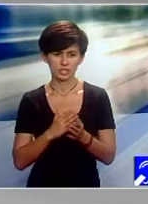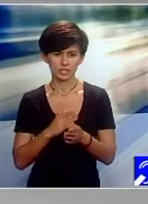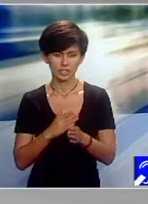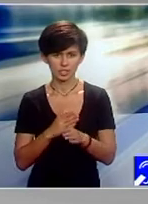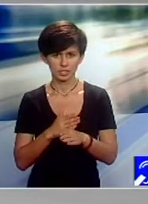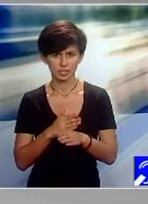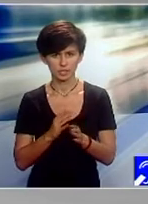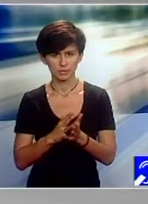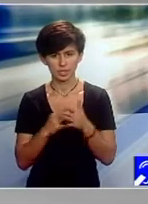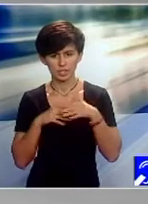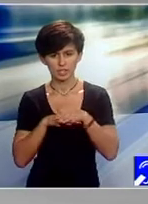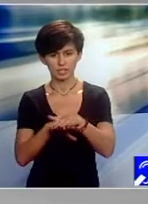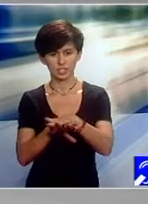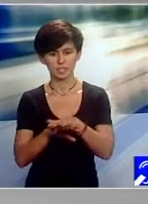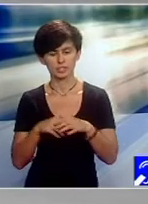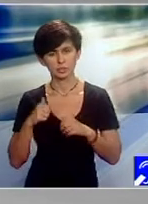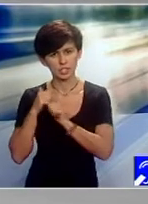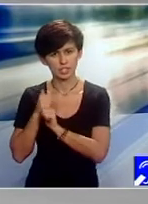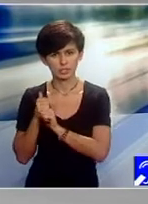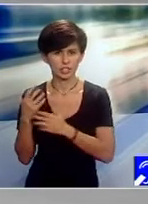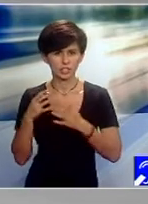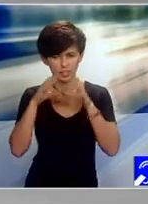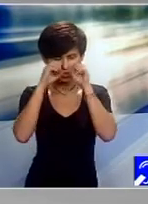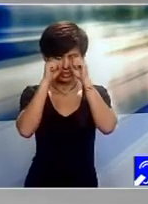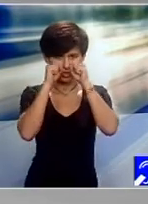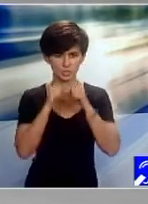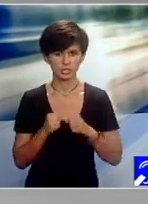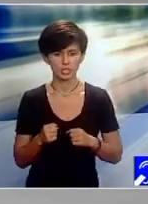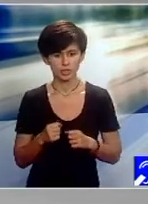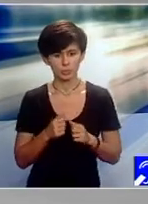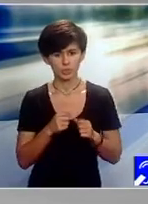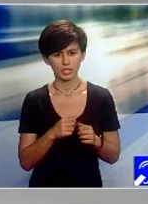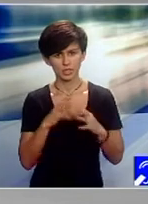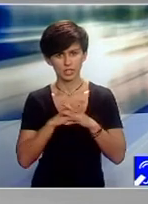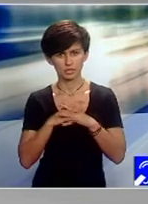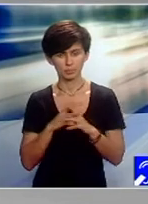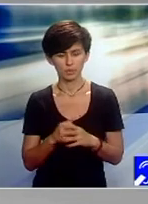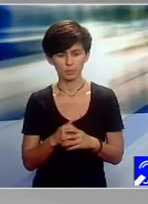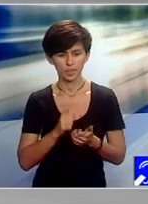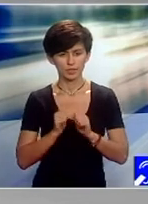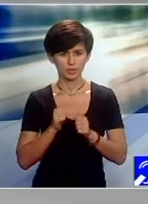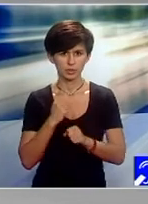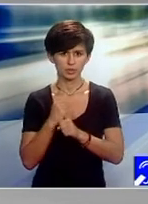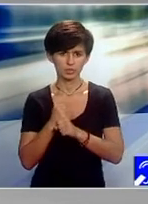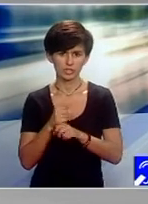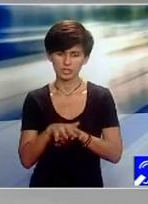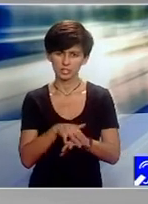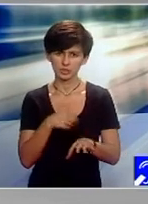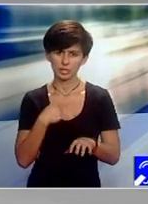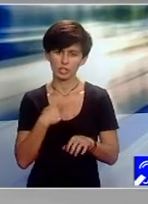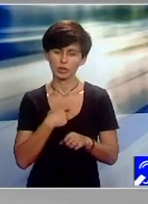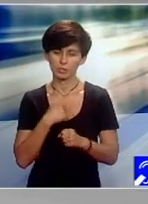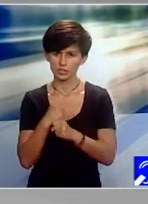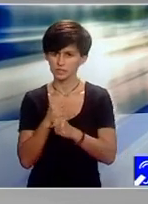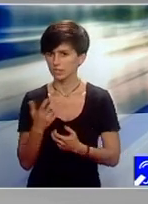spiritul competiției pe soldații care și-au pierdut vederea pe front. Sportul, de exemplu, mă face să simt că pot și eu să fac ceva.